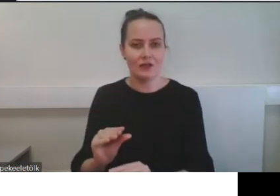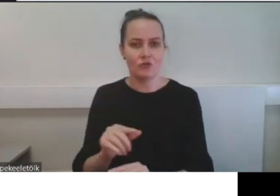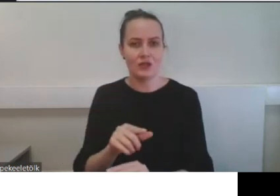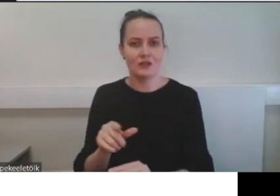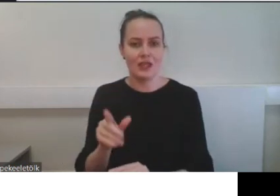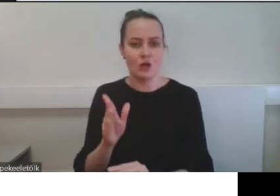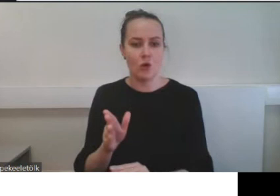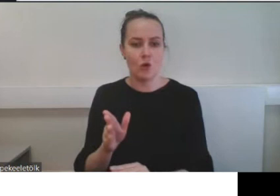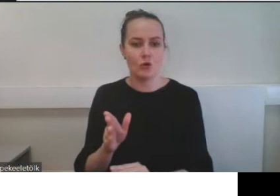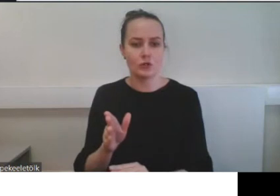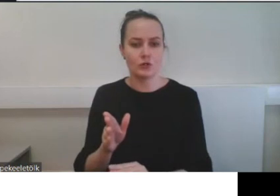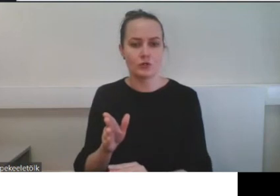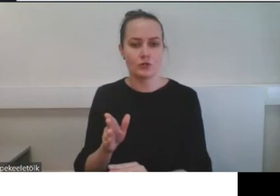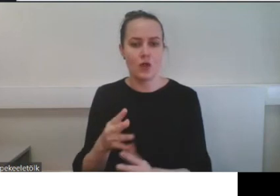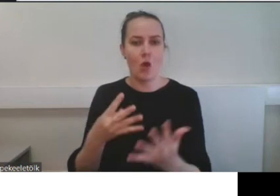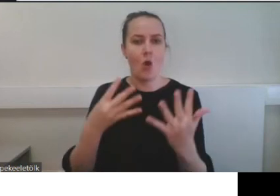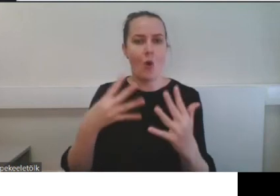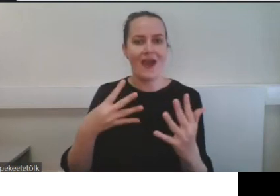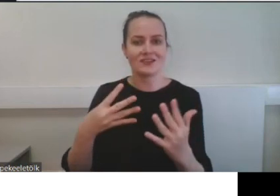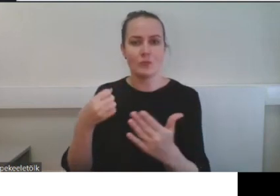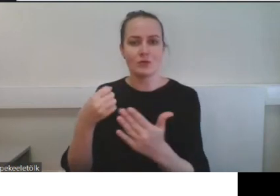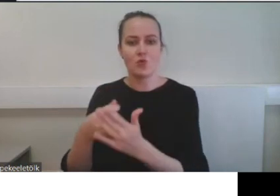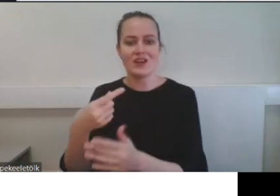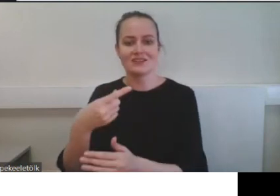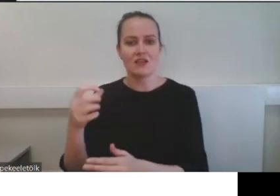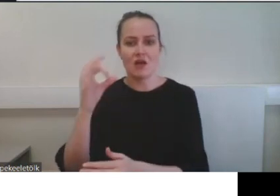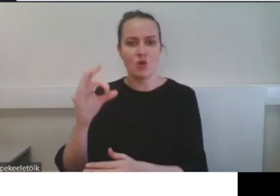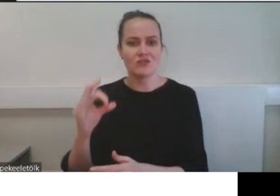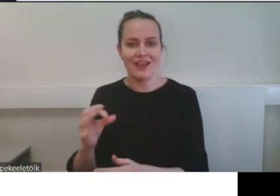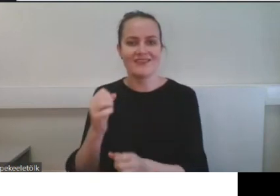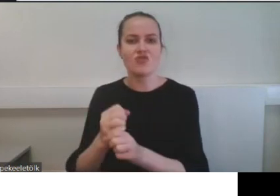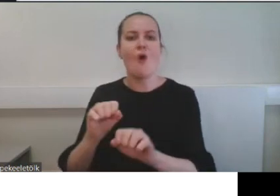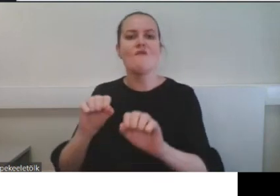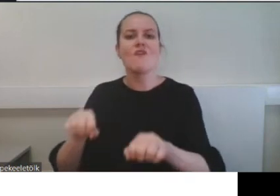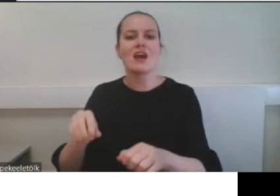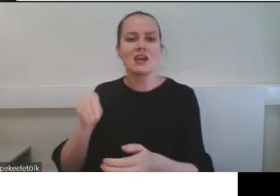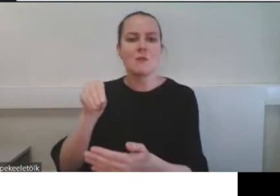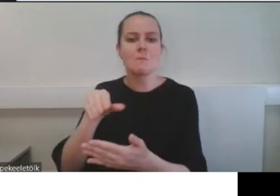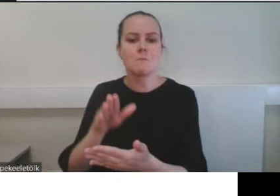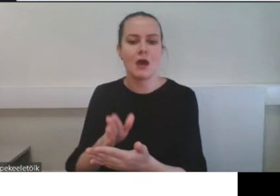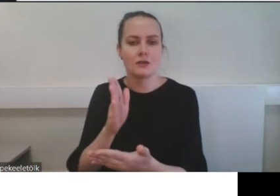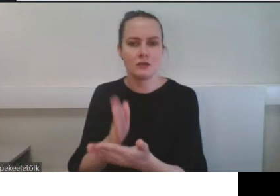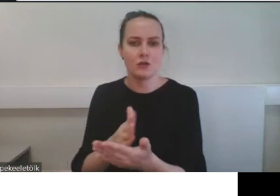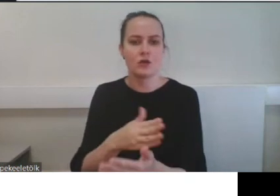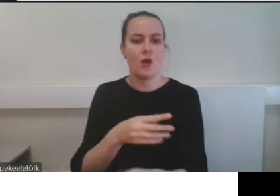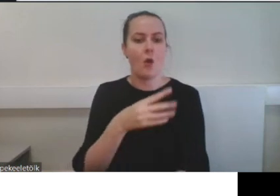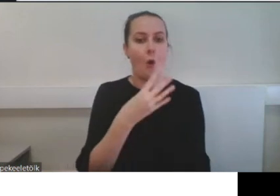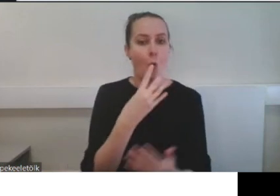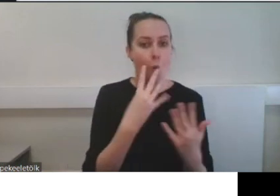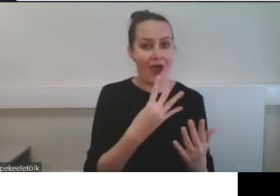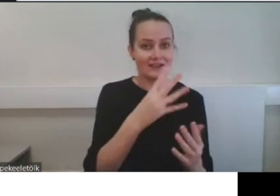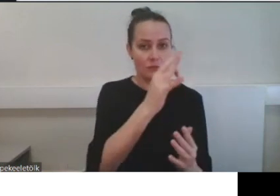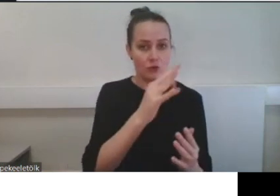nad vajavad enda hinnangul lisaks neile teenustele, mida nad uuringu ajal said,